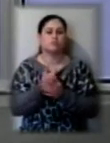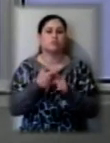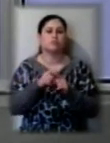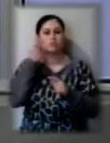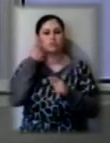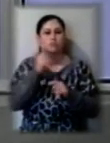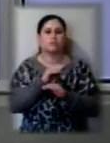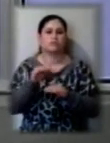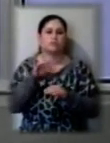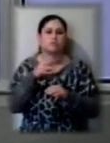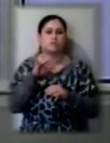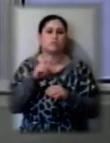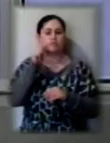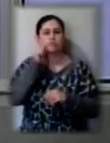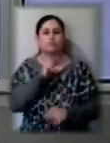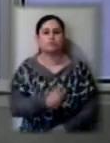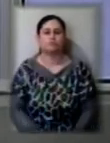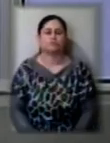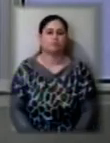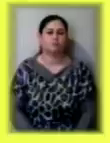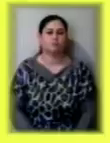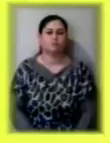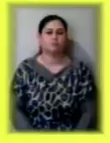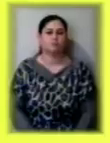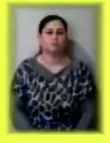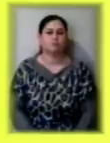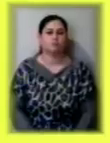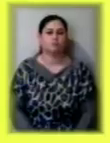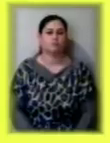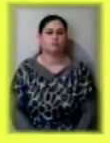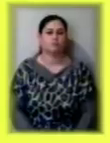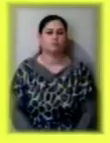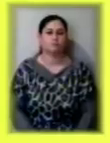офіційному сайті Міністерства охорони здоров'я України.